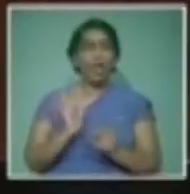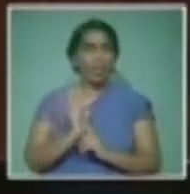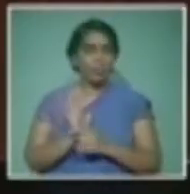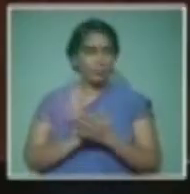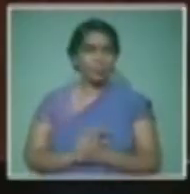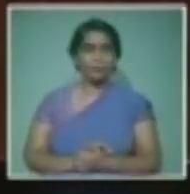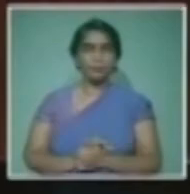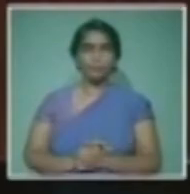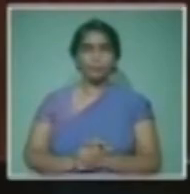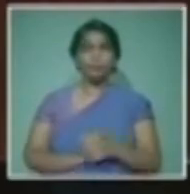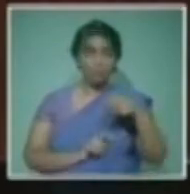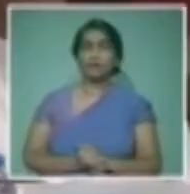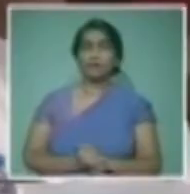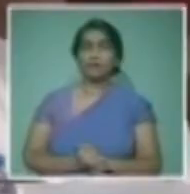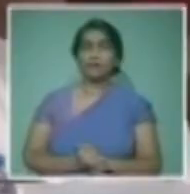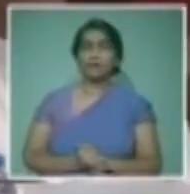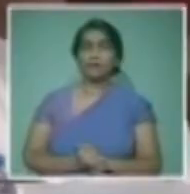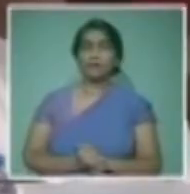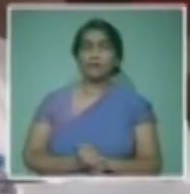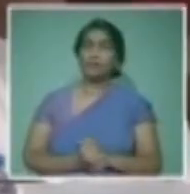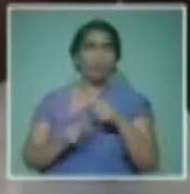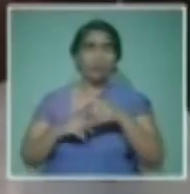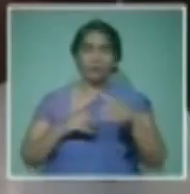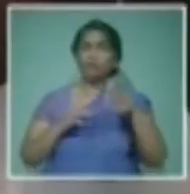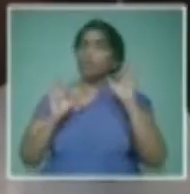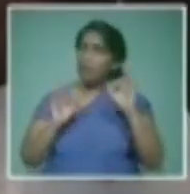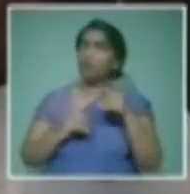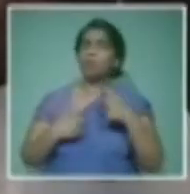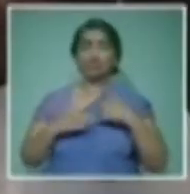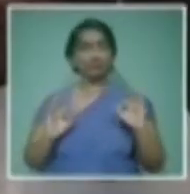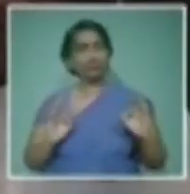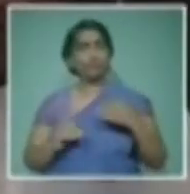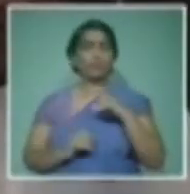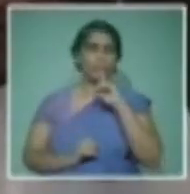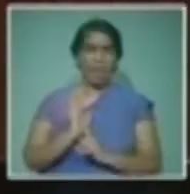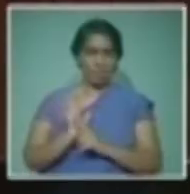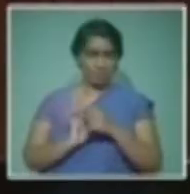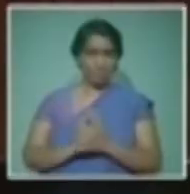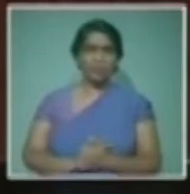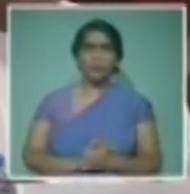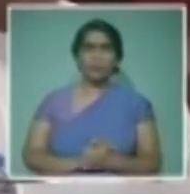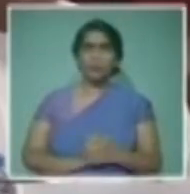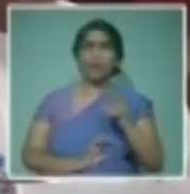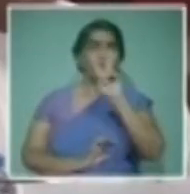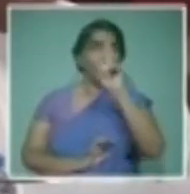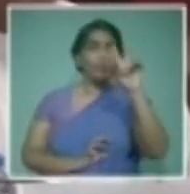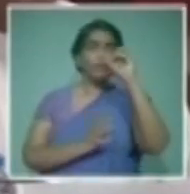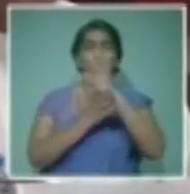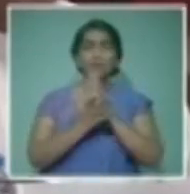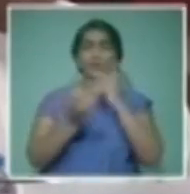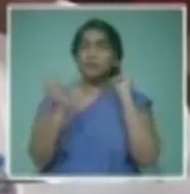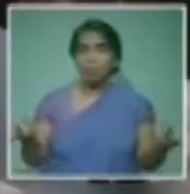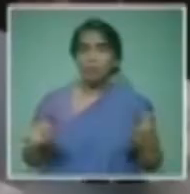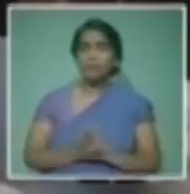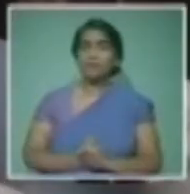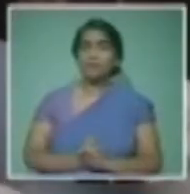දැන් ඔබතුමා යොදන්න කරන්නේ අදම ගන්න කියලාද? අපි සූදානම්. අපි සූදානම්. එතුමන්ලා අද සූදානම් කියලා කිව්වා අපි ඒකට එකඟයි. එතකොට 22 වෙනි විවස්සා සංසදයේ අද